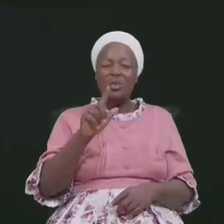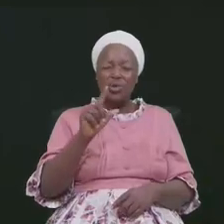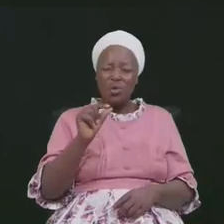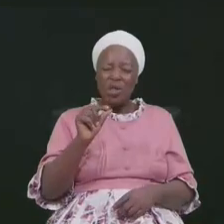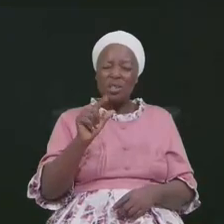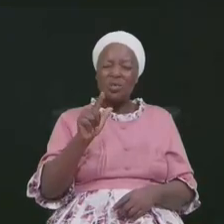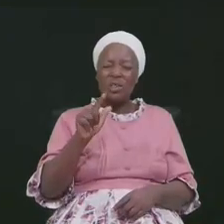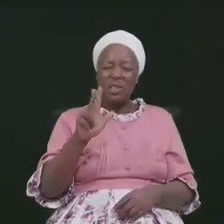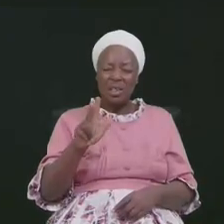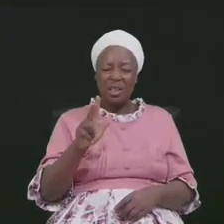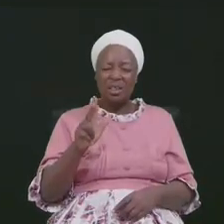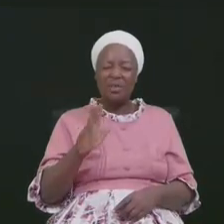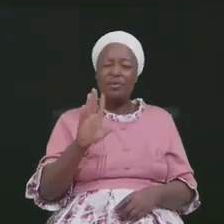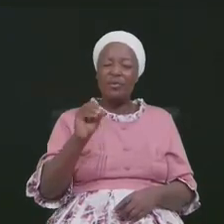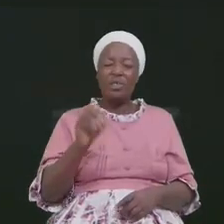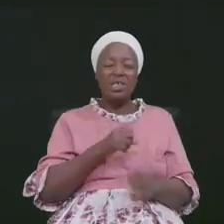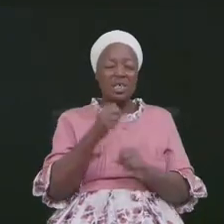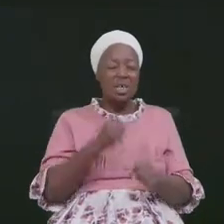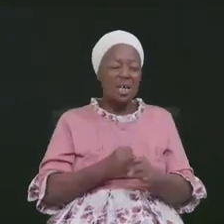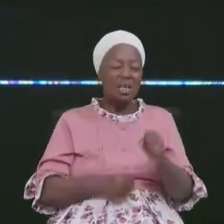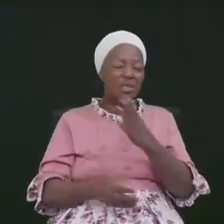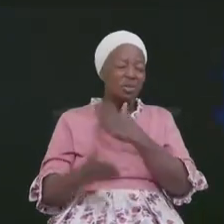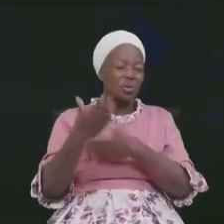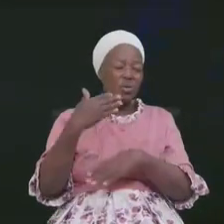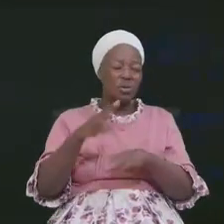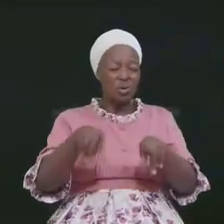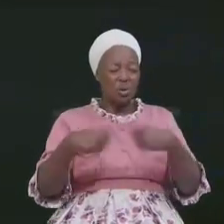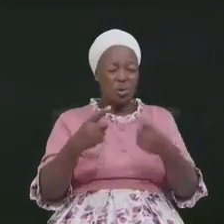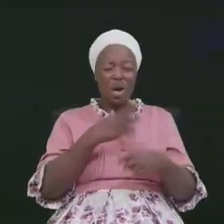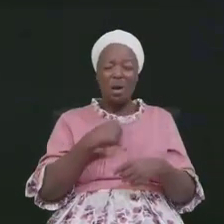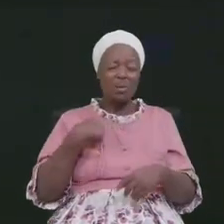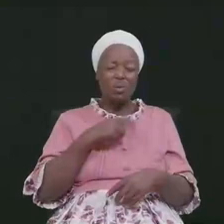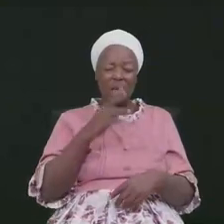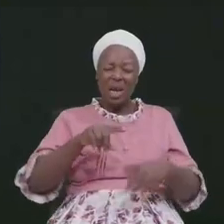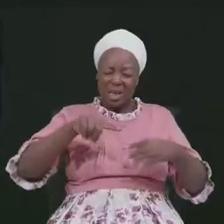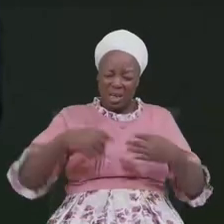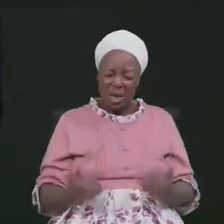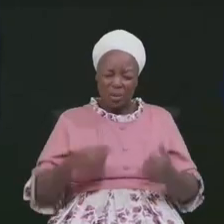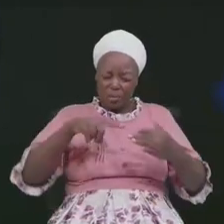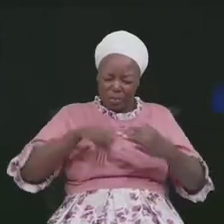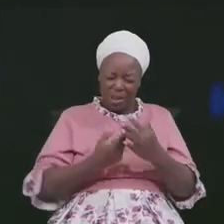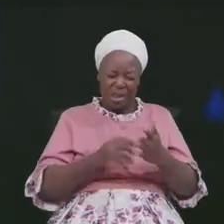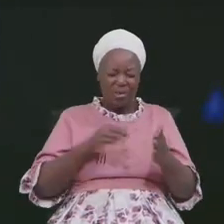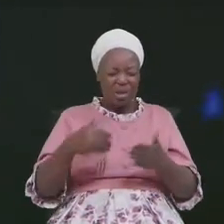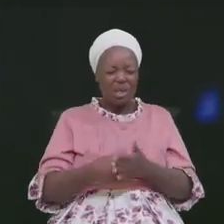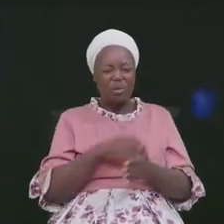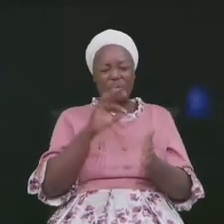50 ans passés, et nous commençons à compter à nouveau.